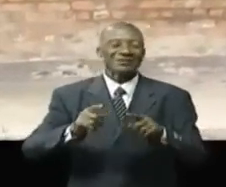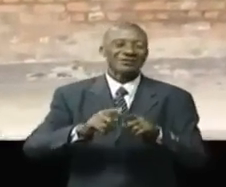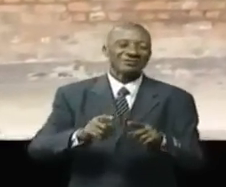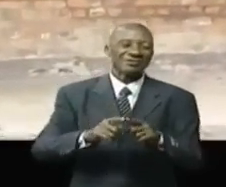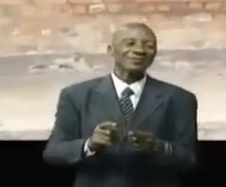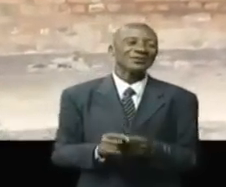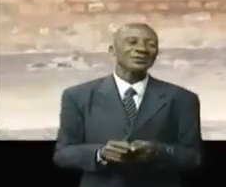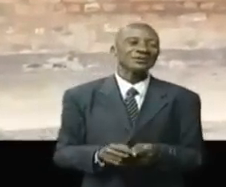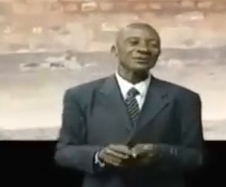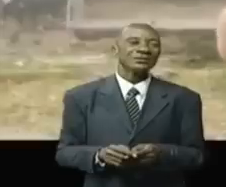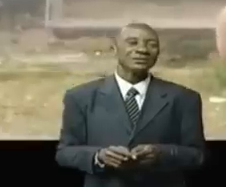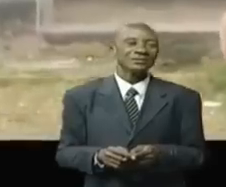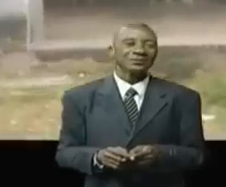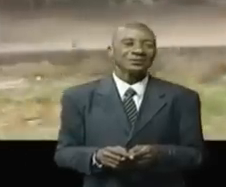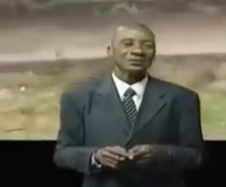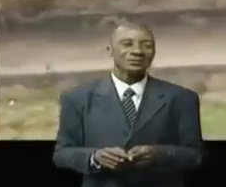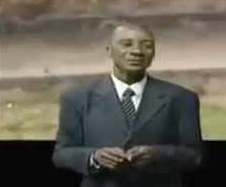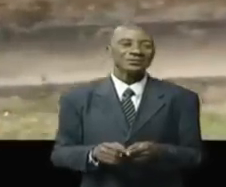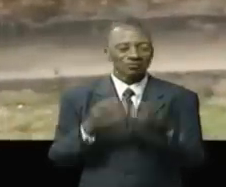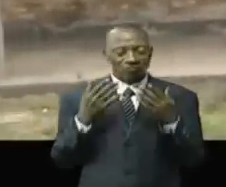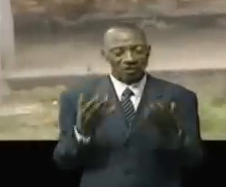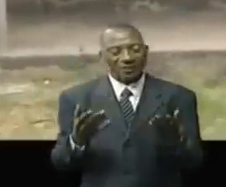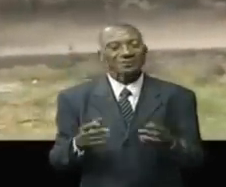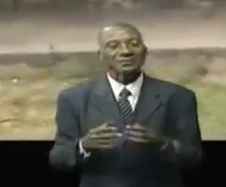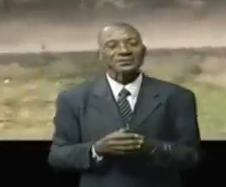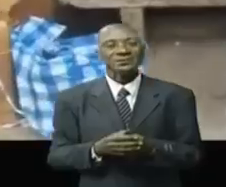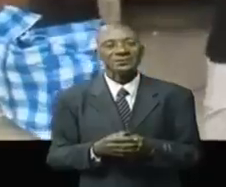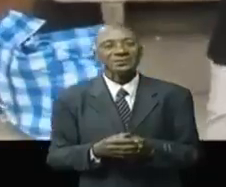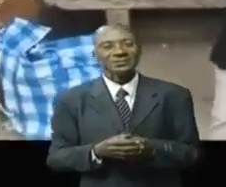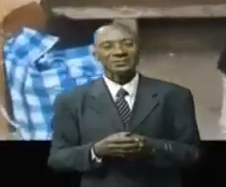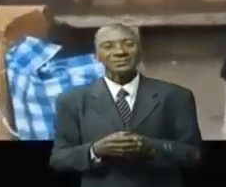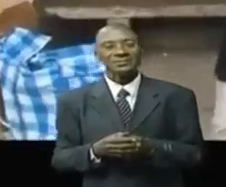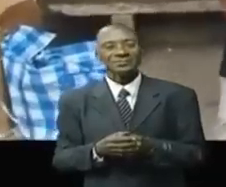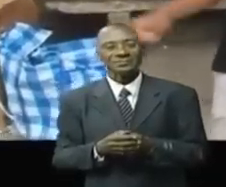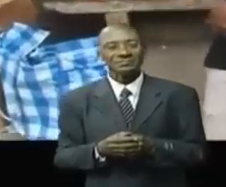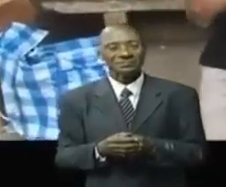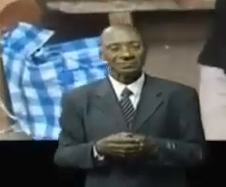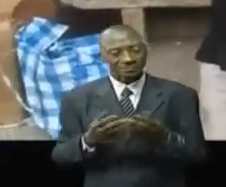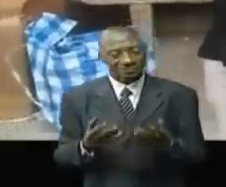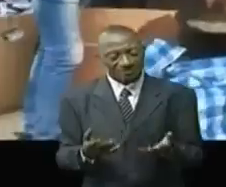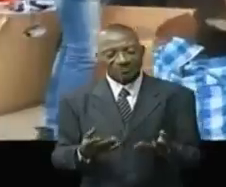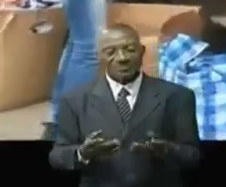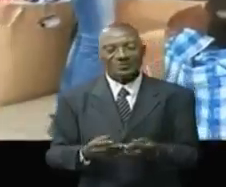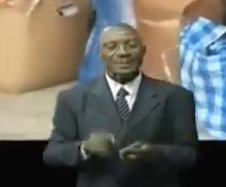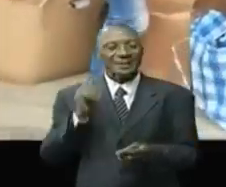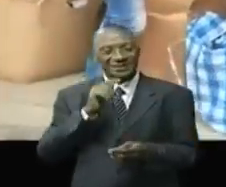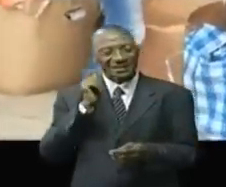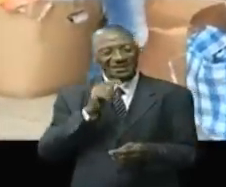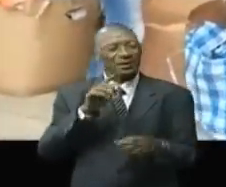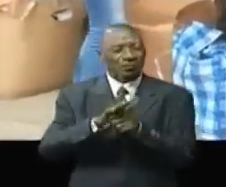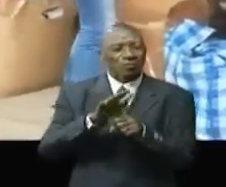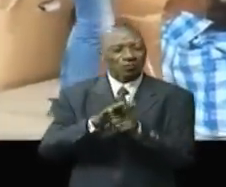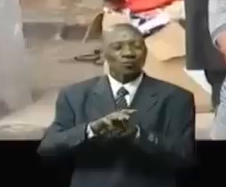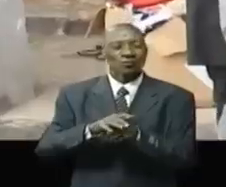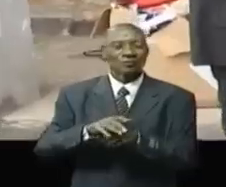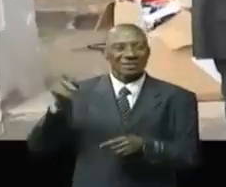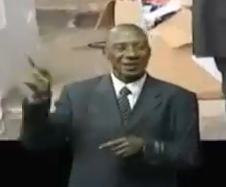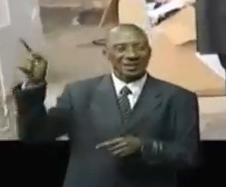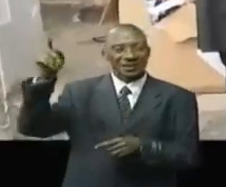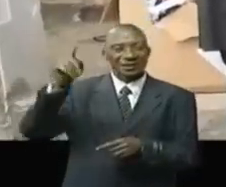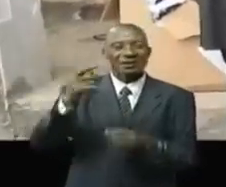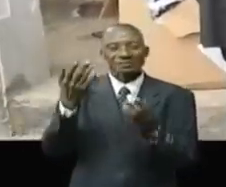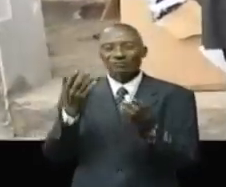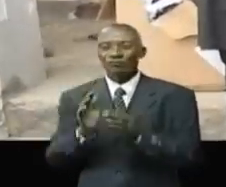1992, fut premier vice-président de la CNS, Conférence nationale souveraine, et d'autres anciens, tous pour rassurer à